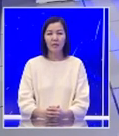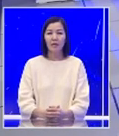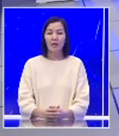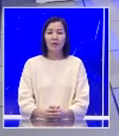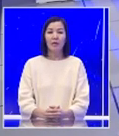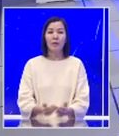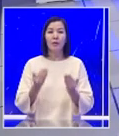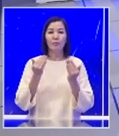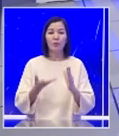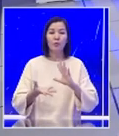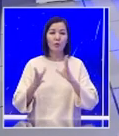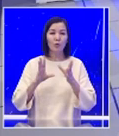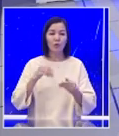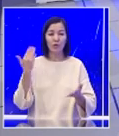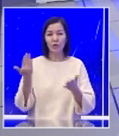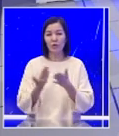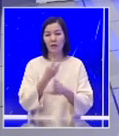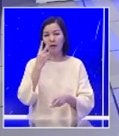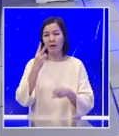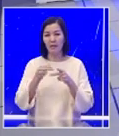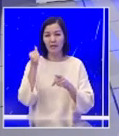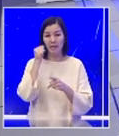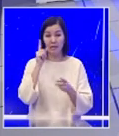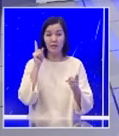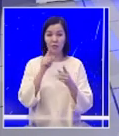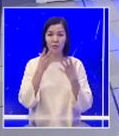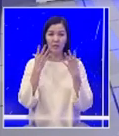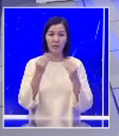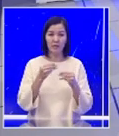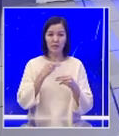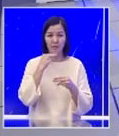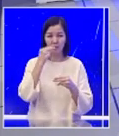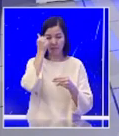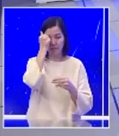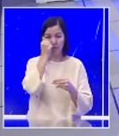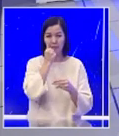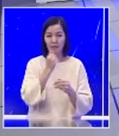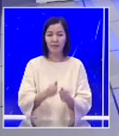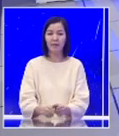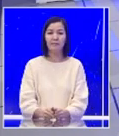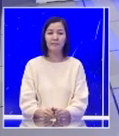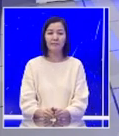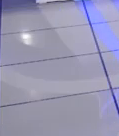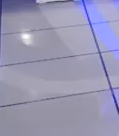Қадірменді көрермен, бүгінгі айтар ақпарат осы. Біз өздеріңізбен келер күні эфирде қауышамыз. Аман сау болыңыздар.